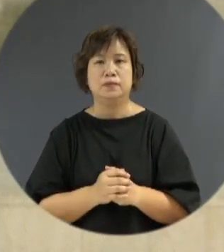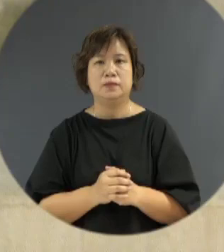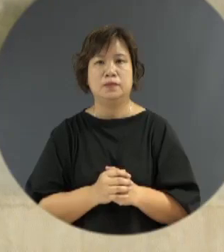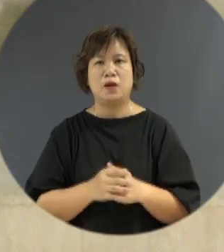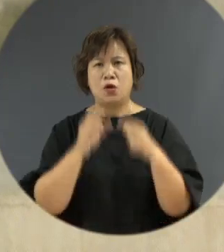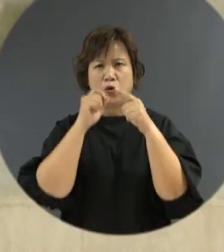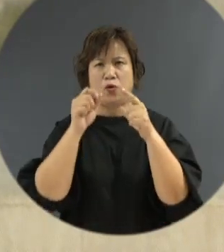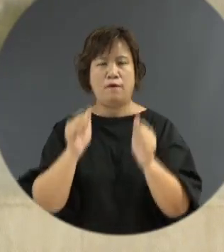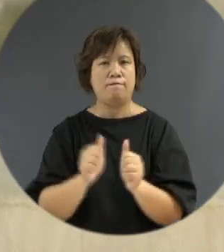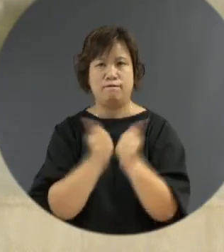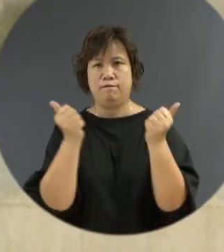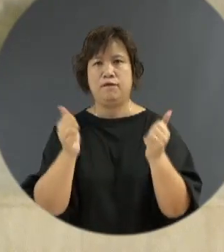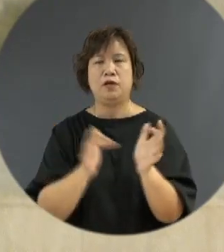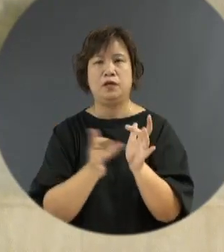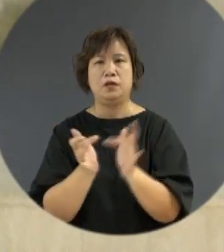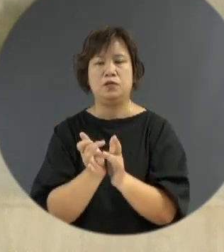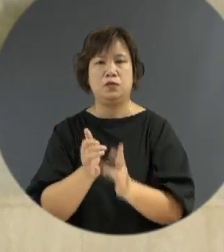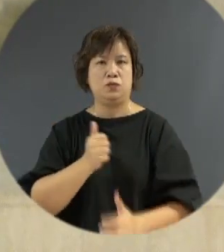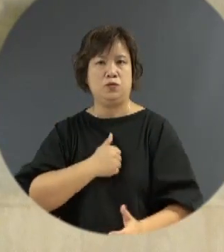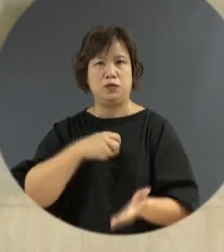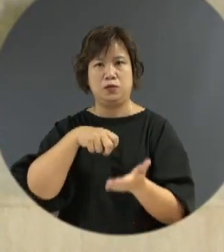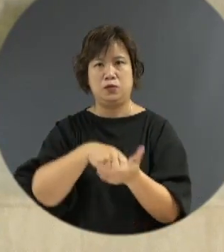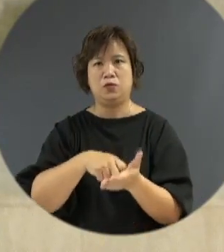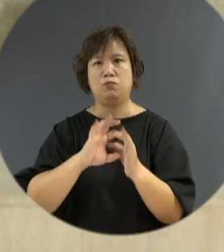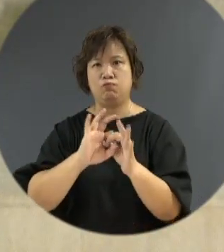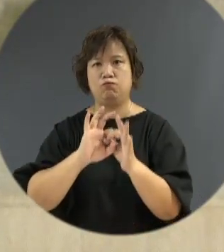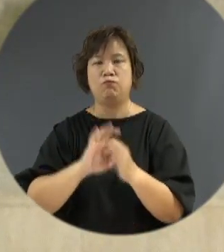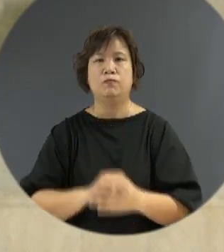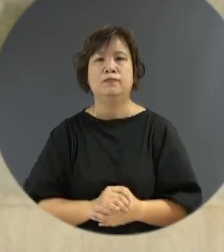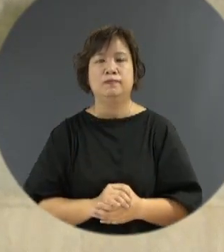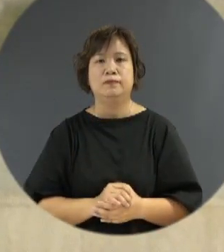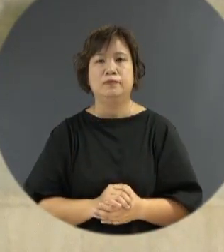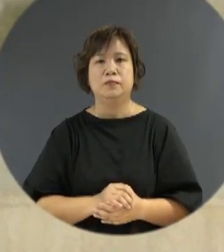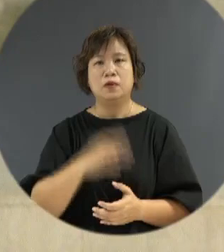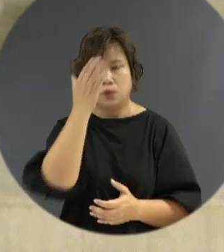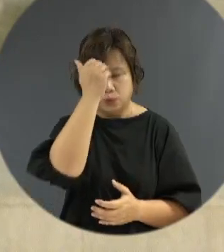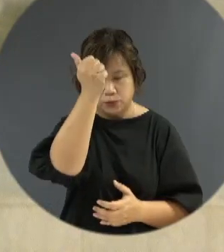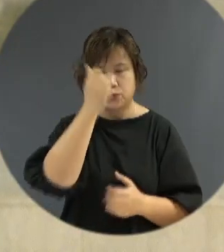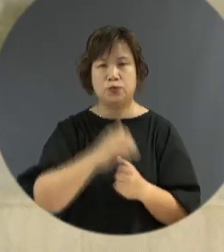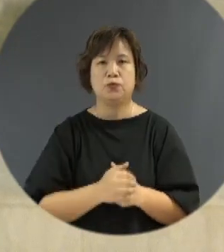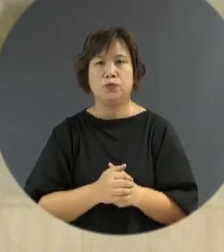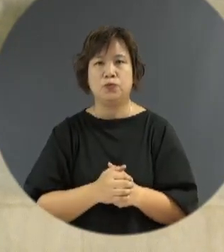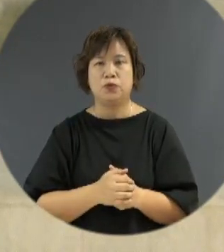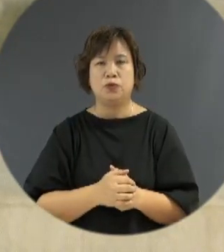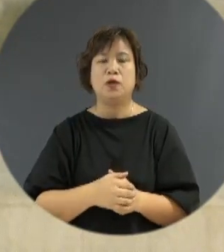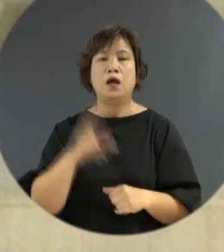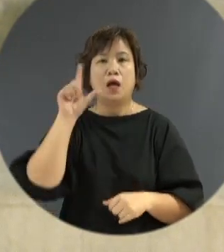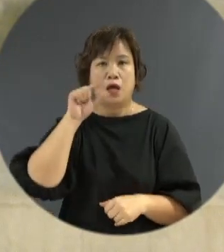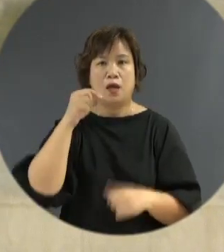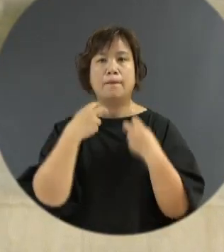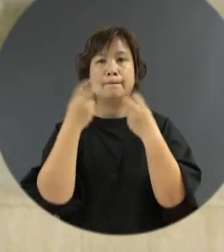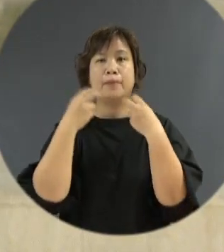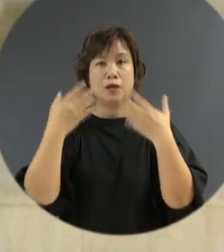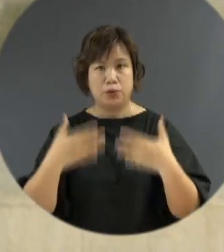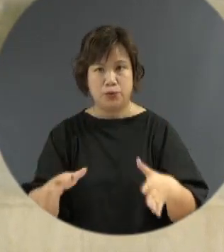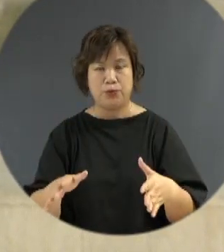认和耶稣的师徒关系。幸好在鸡鸣后，伯多